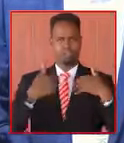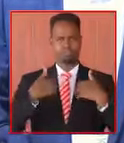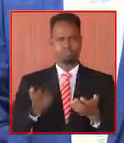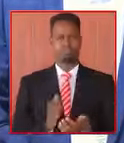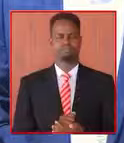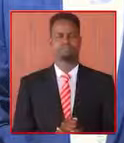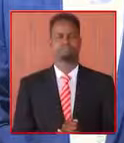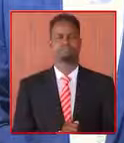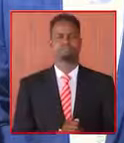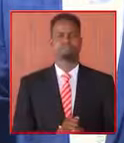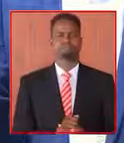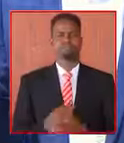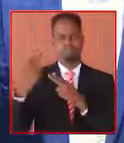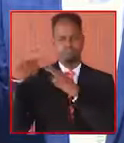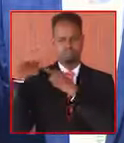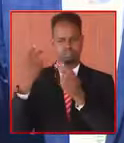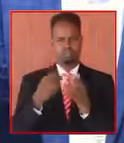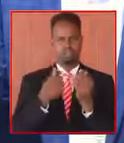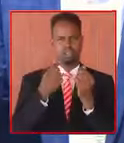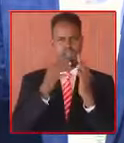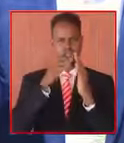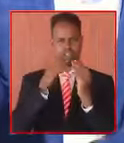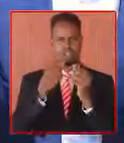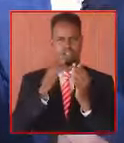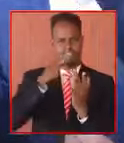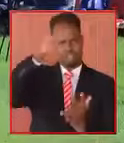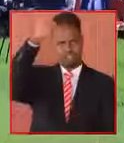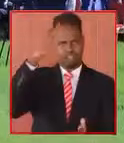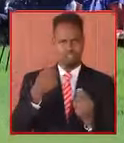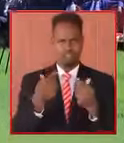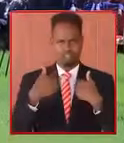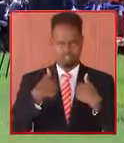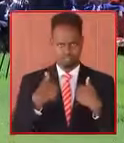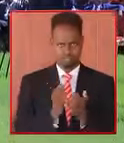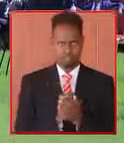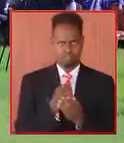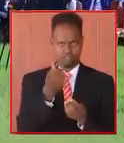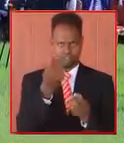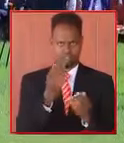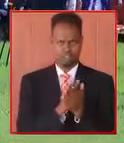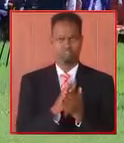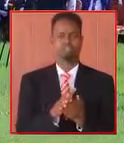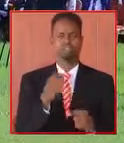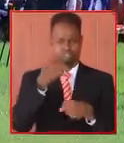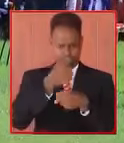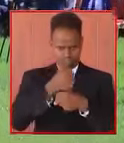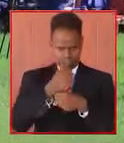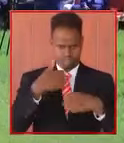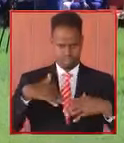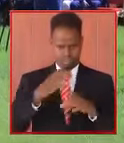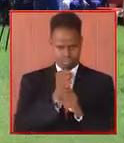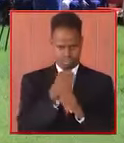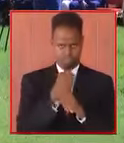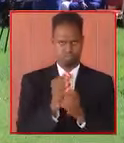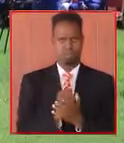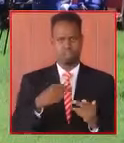كده أيه إما كان كوزير كان يسوي حلحين هي كبان شوقة هي كعسكر قال أنت ولا أنا ولا مقيلة لكن ترى حاجاش محل